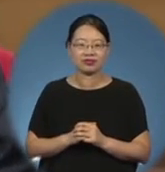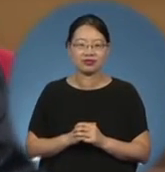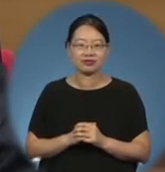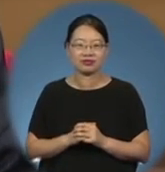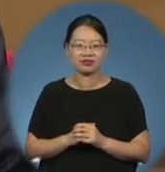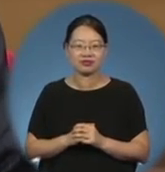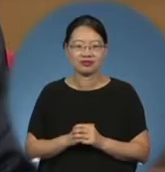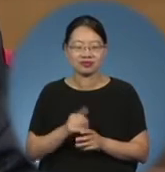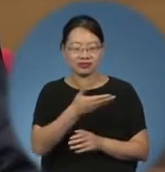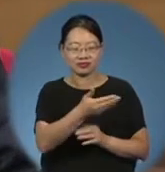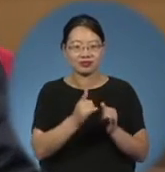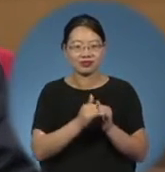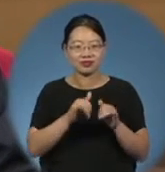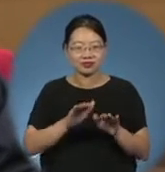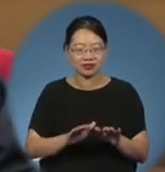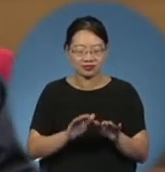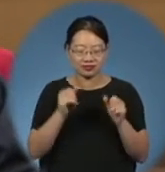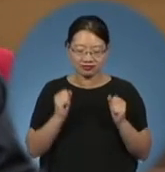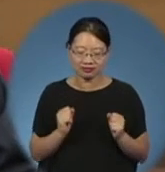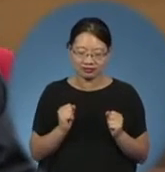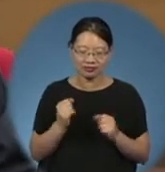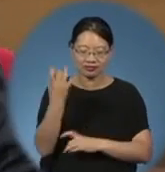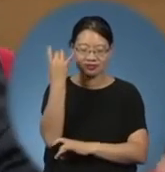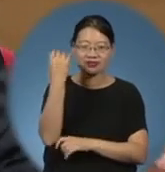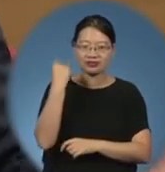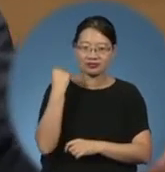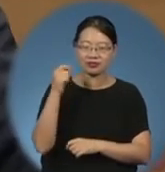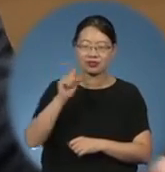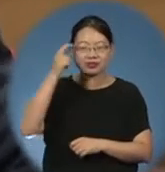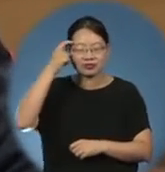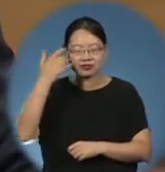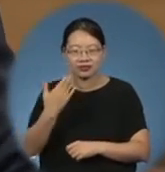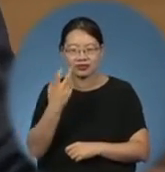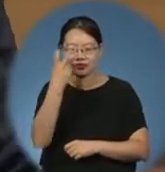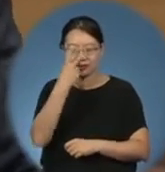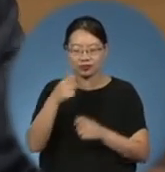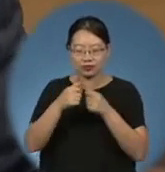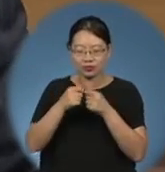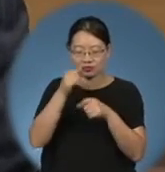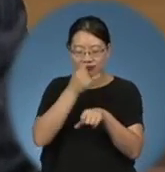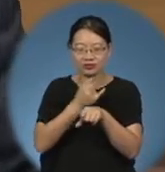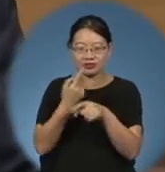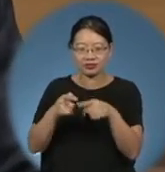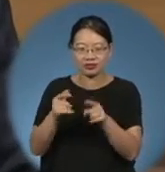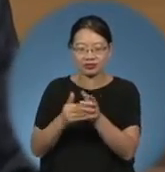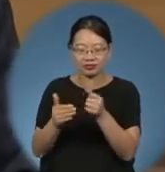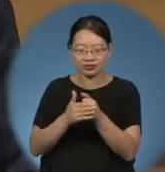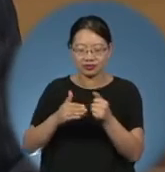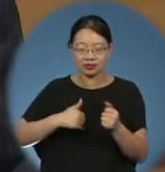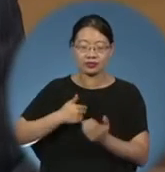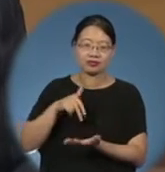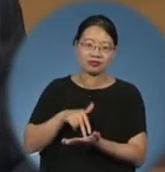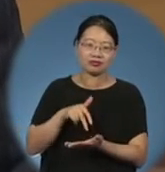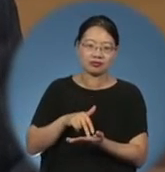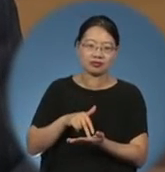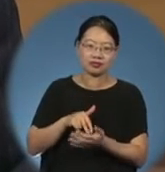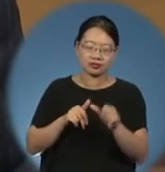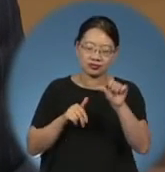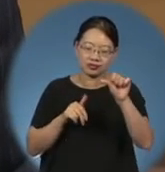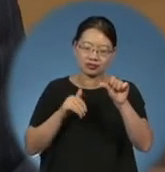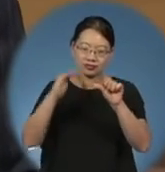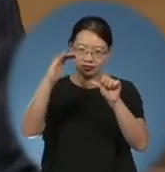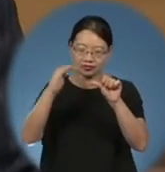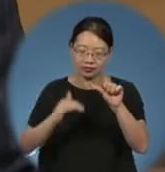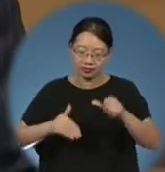들의 오늘을 있게 한 원동력이 과연 볼까 이거를 관찰하고 이제 분석을 해서 제 나름대로는 5가지가